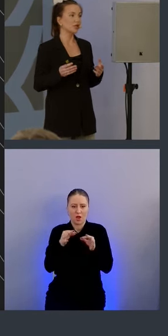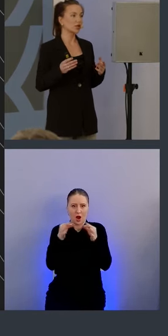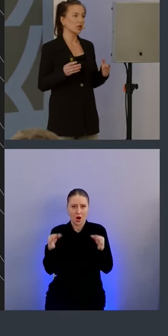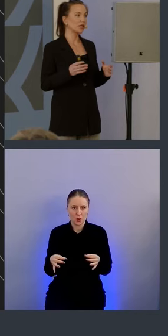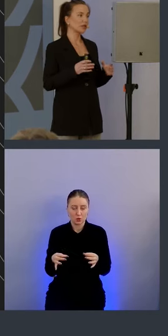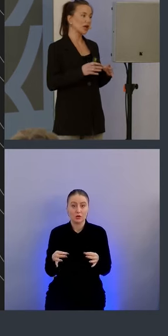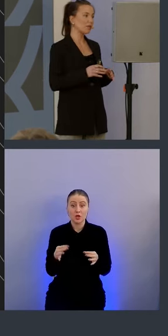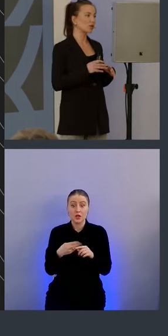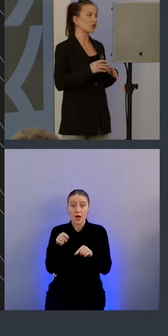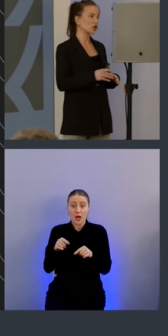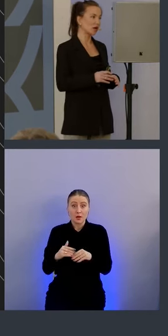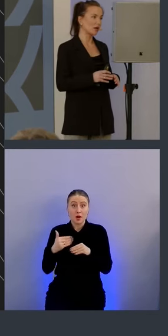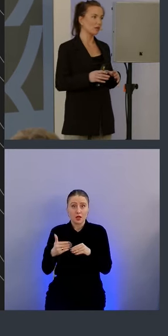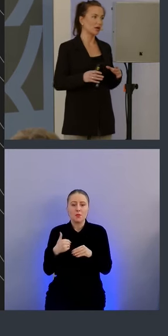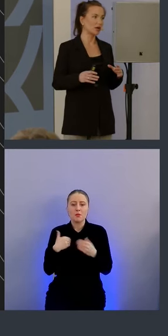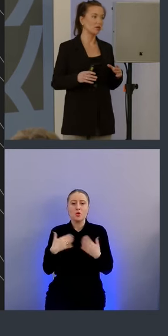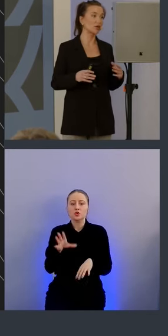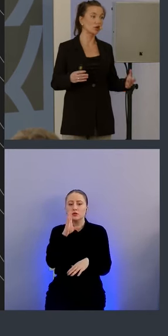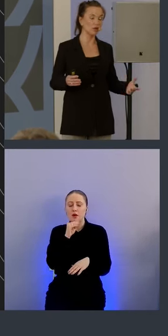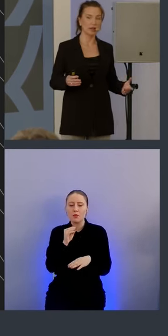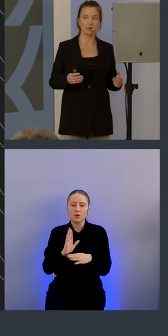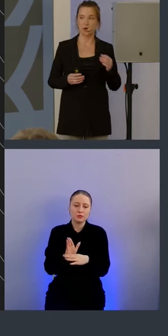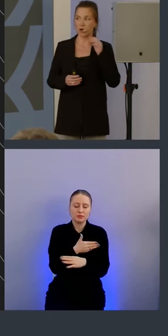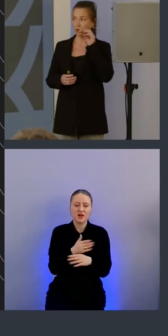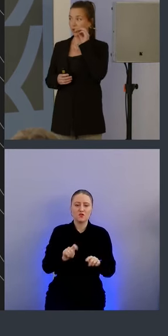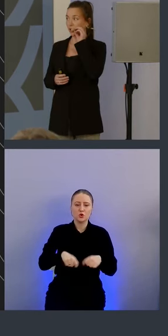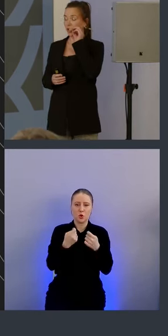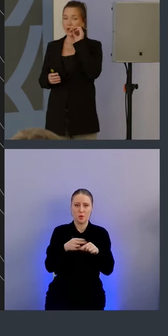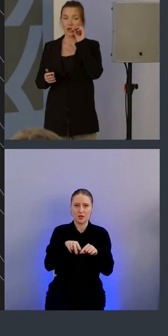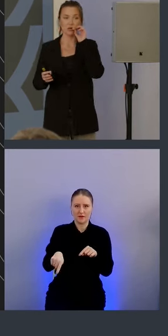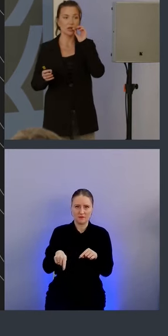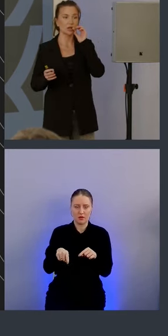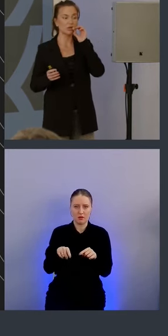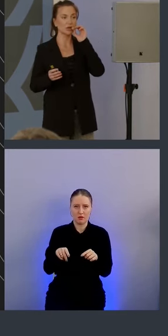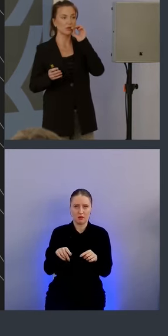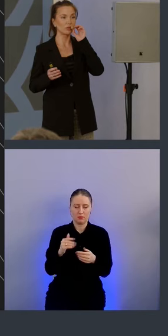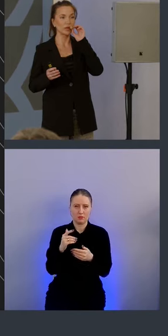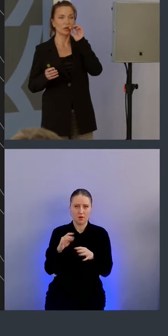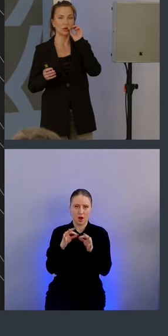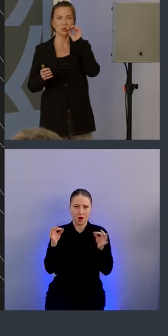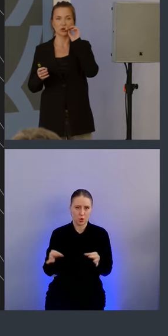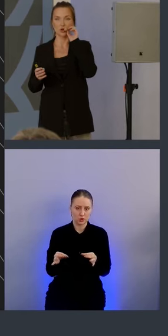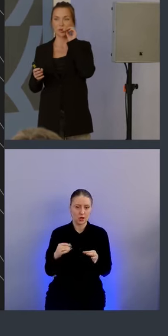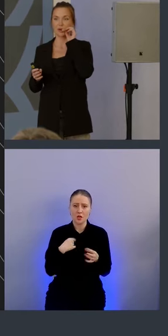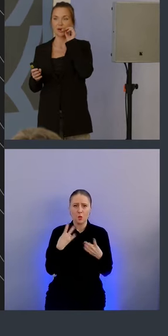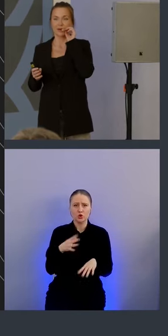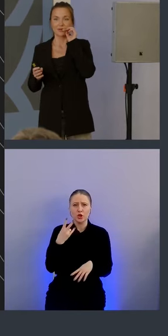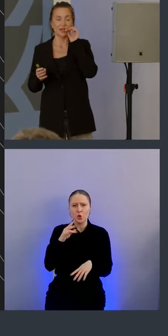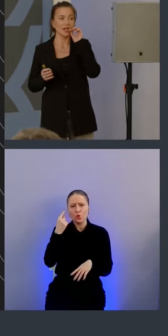мы уже на этом этапе исключаем взлом этого аккаунта. И нам уже не нужно думать о том,